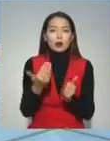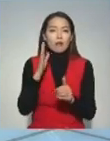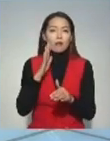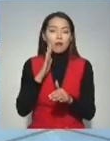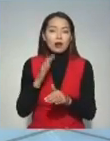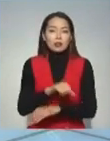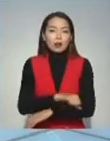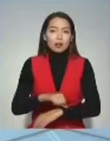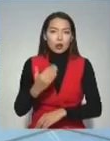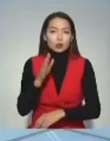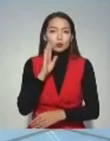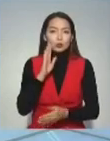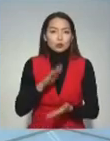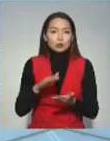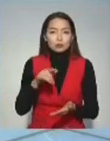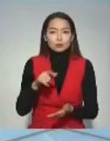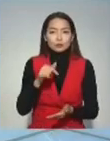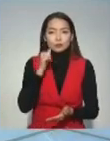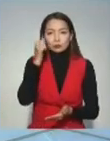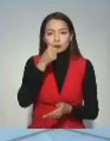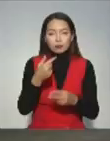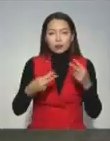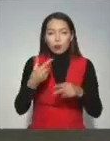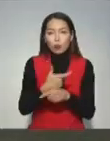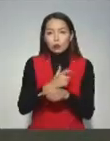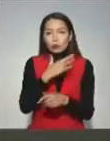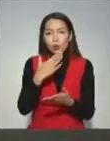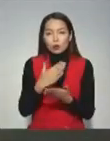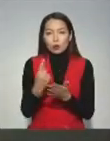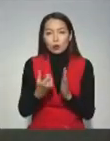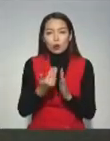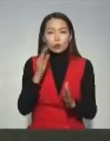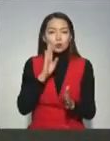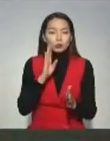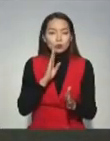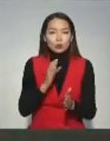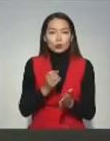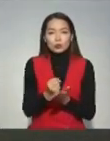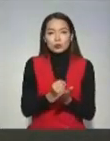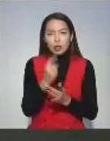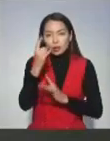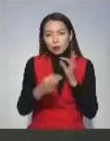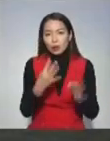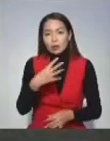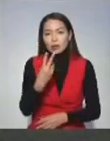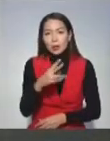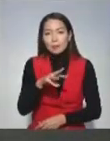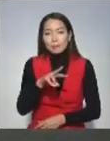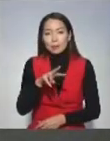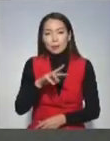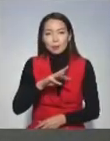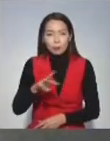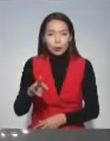мөлшері бұрынғы жылдармен салыстырғанда биыл едәуір көп. Өткен аптада су қоймасына тәулігіне орта есеппен 42 миллион текше метр су